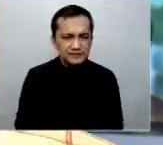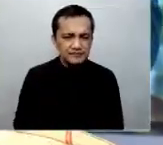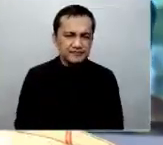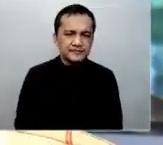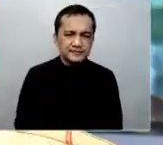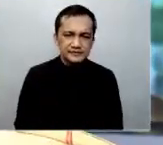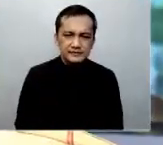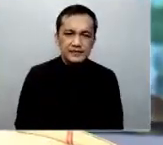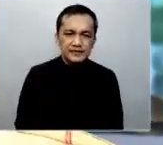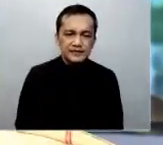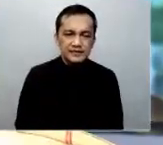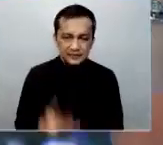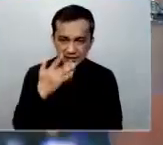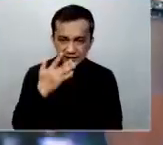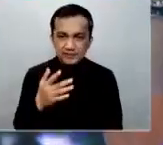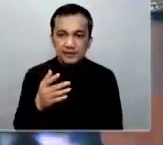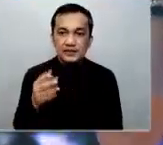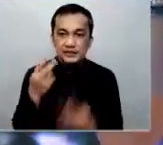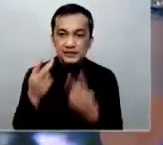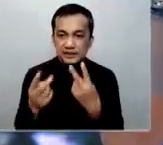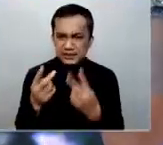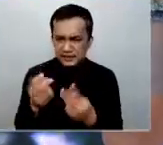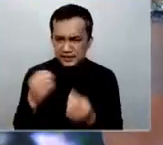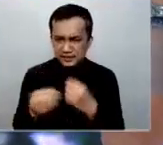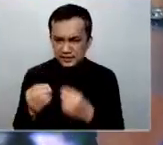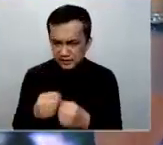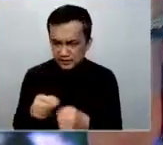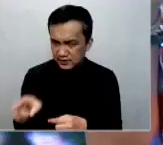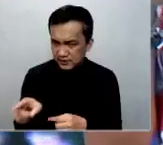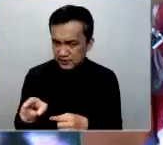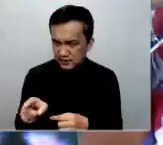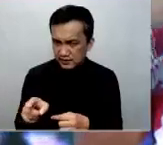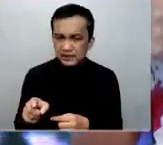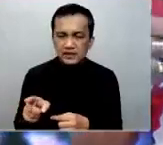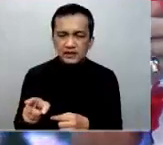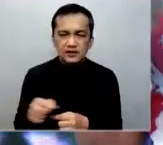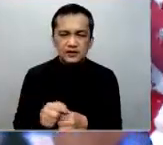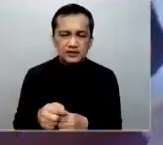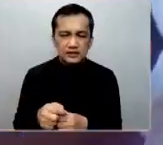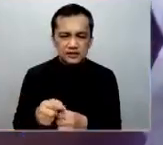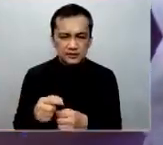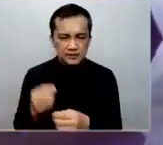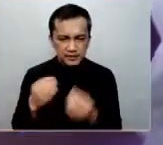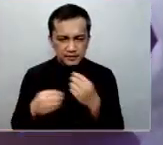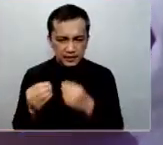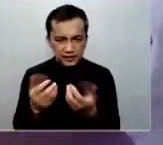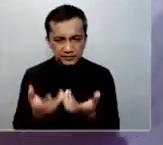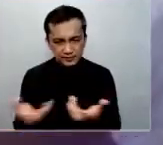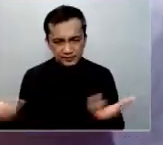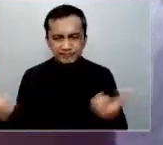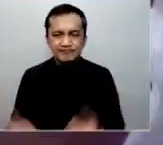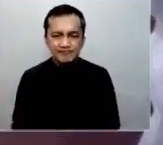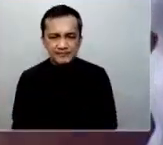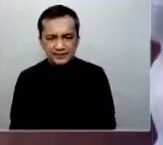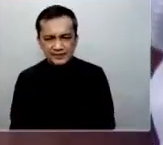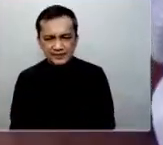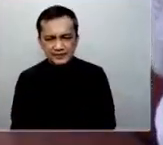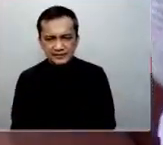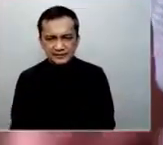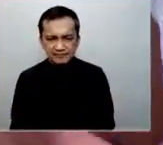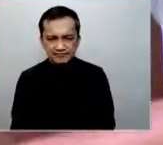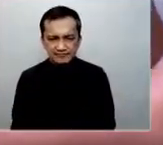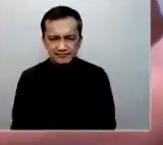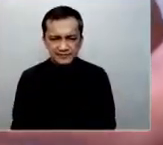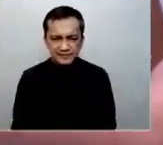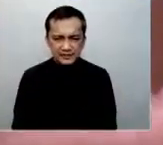Pero nakikita nga naman natin yung mga kakanin tsaka itong mga nasa harapan natin. Diba tuwing may salo-salo? Yes! Ayan, itong mga kakanin to.